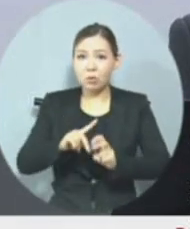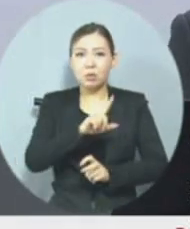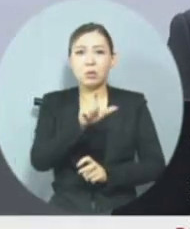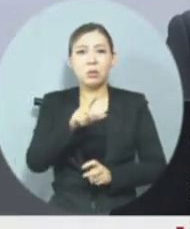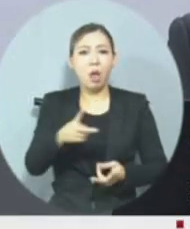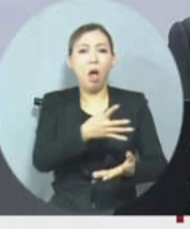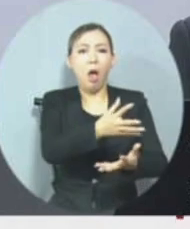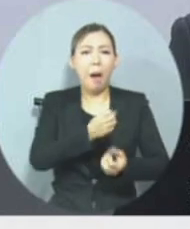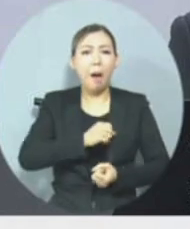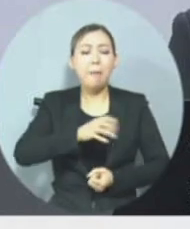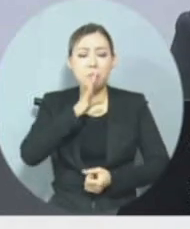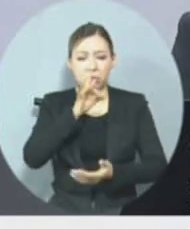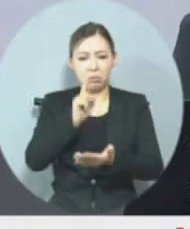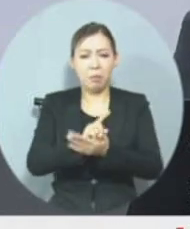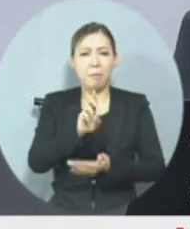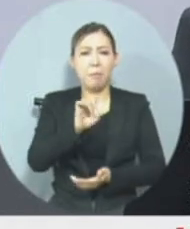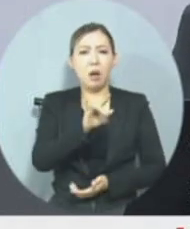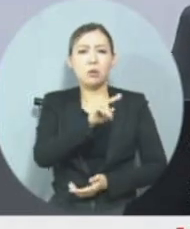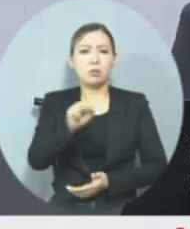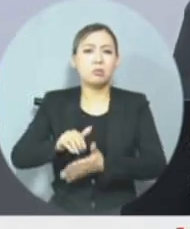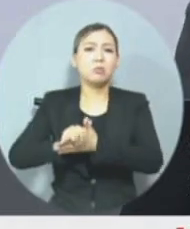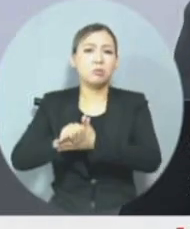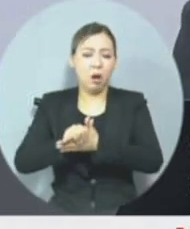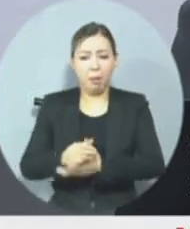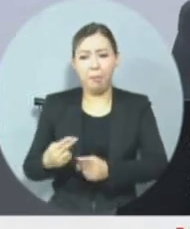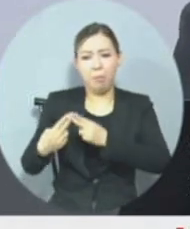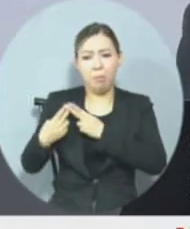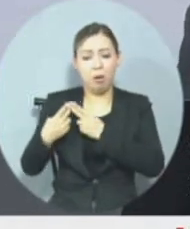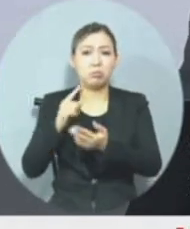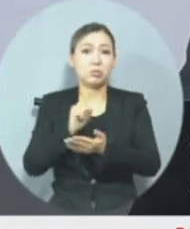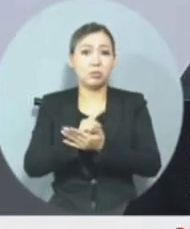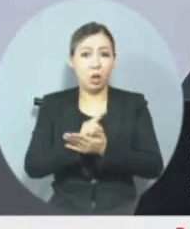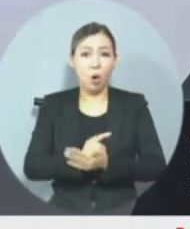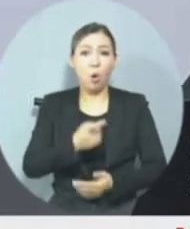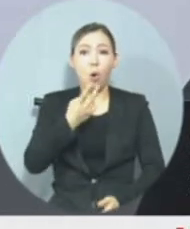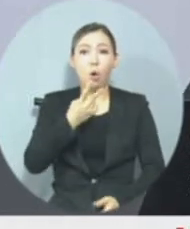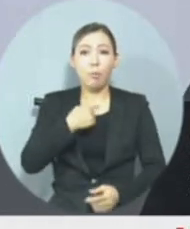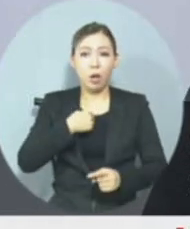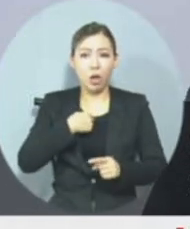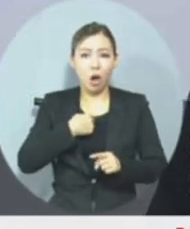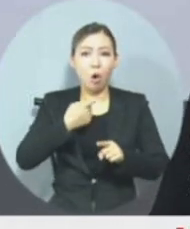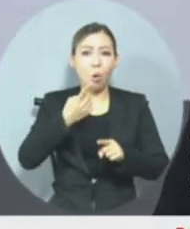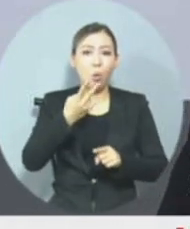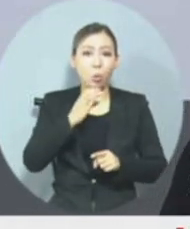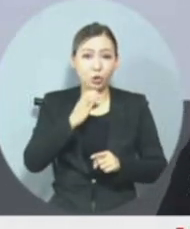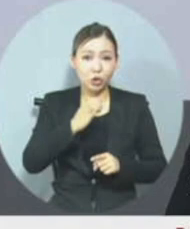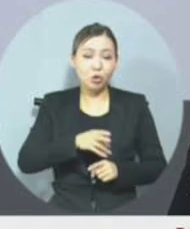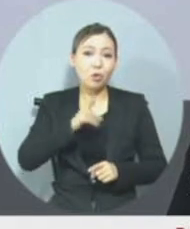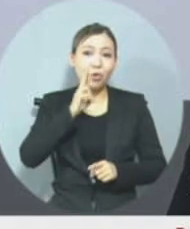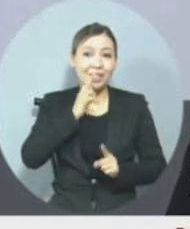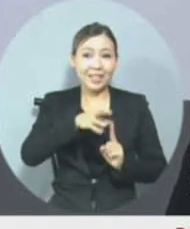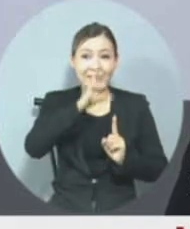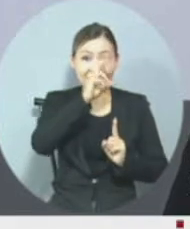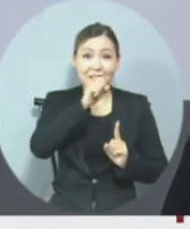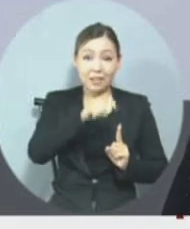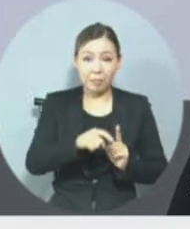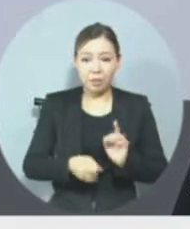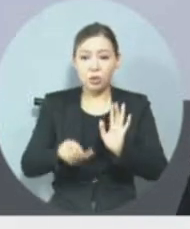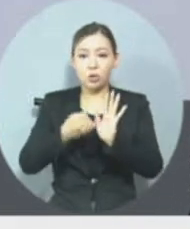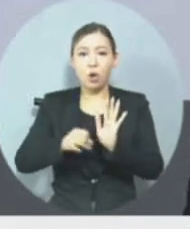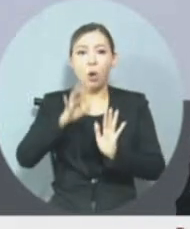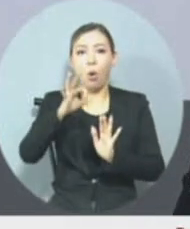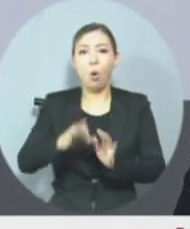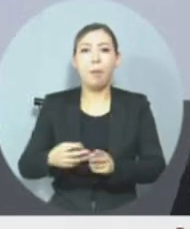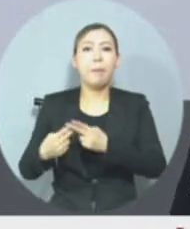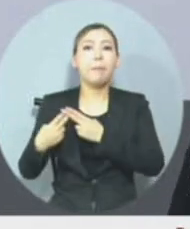ил авахд барьцаа өгөх юм гэдэг. Батлан талын сан манай хүмүүс өдөөж хөнгөөлөр юм сан юмс ирж байгаа. Энэ дээр 60% нь батлан талтай сангаас